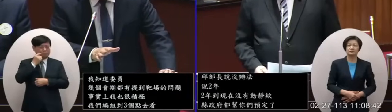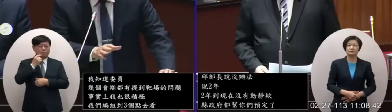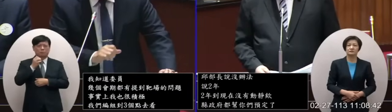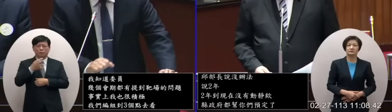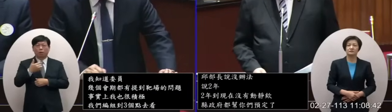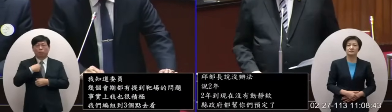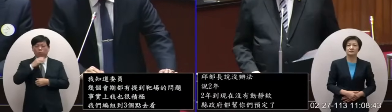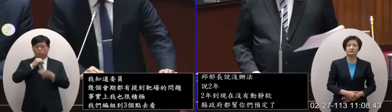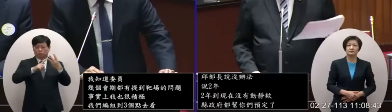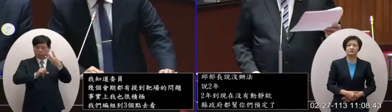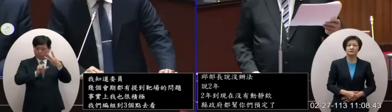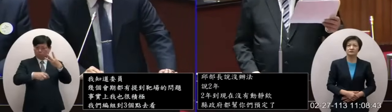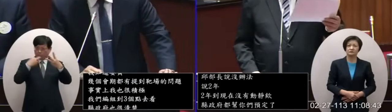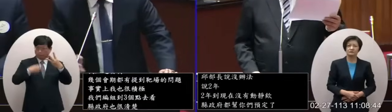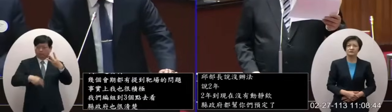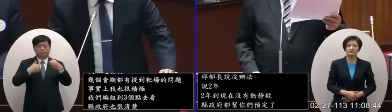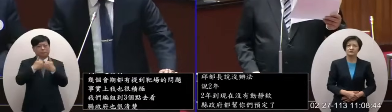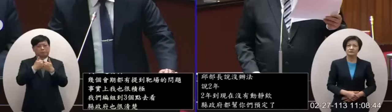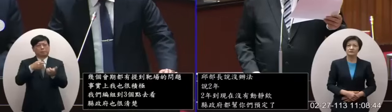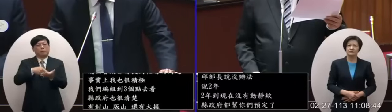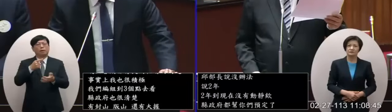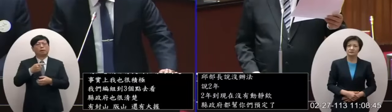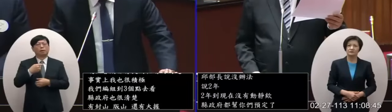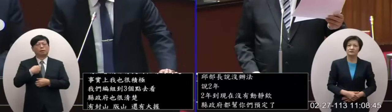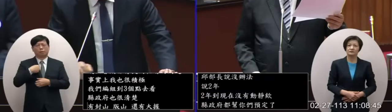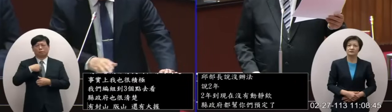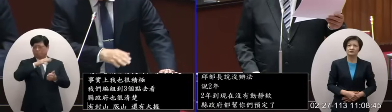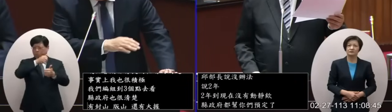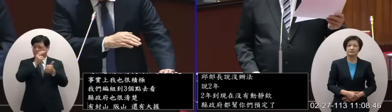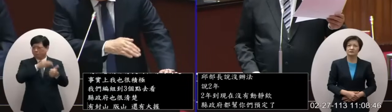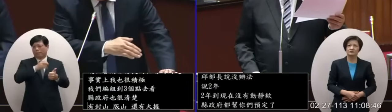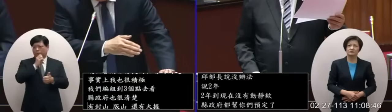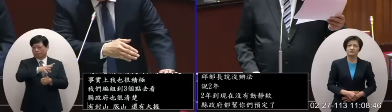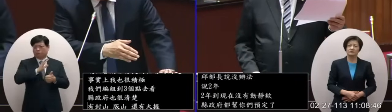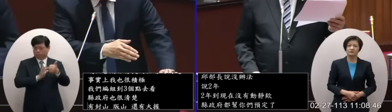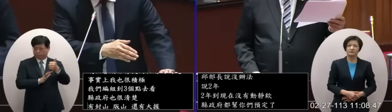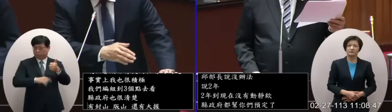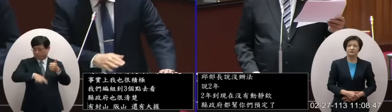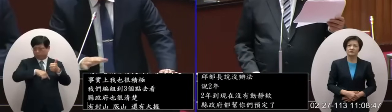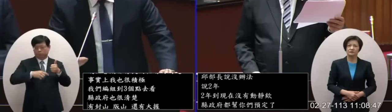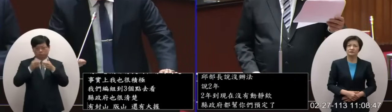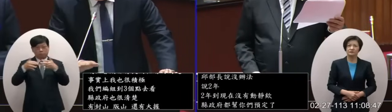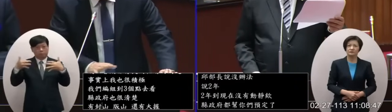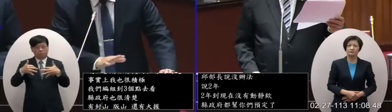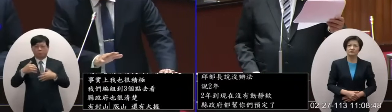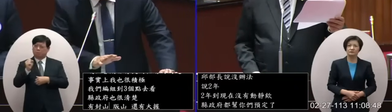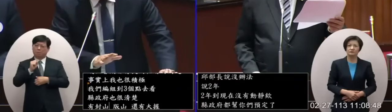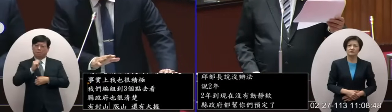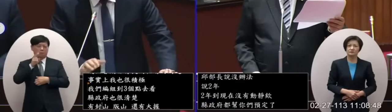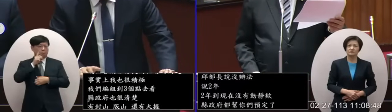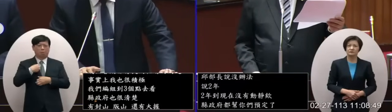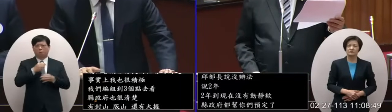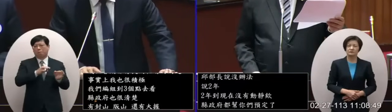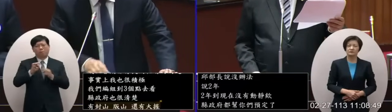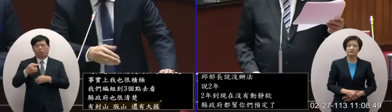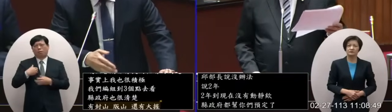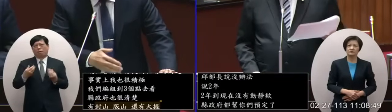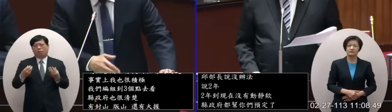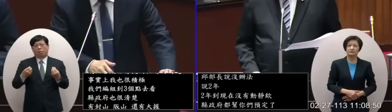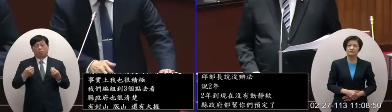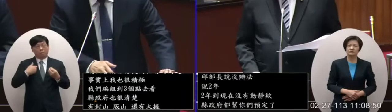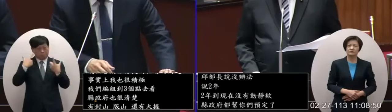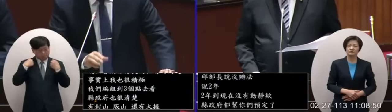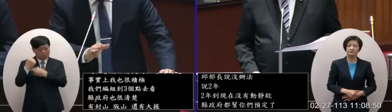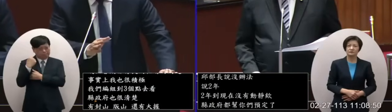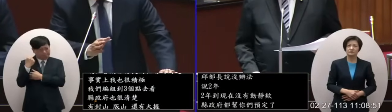我们好像3月5号还要再开会嘛。我跟我们同仁交代啊，我们针对问题不要让人家觉得我们在拖，没有在拖，一